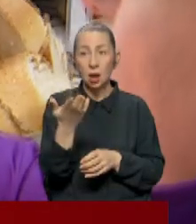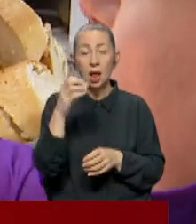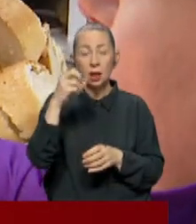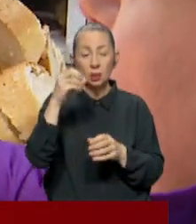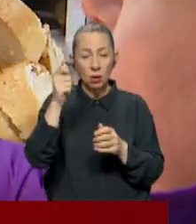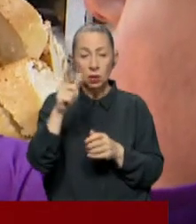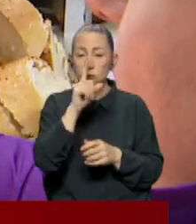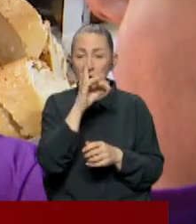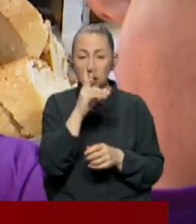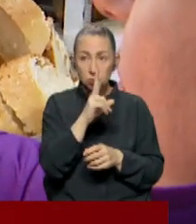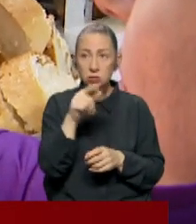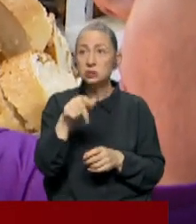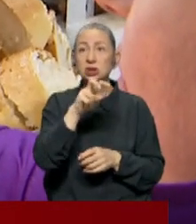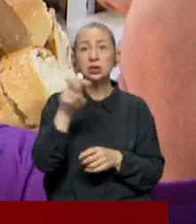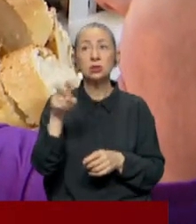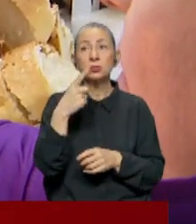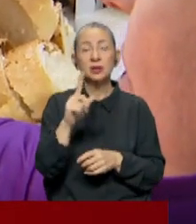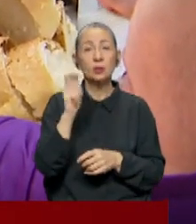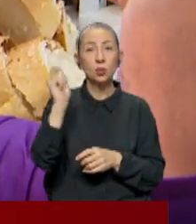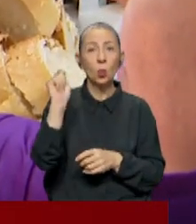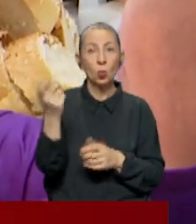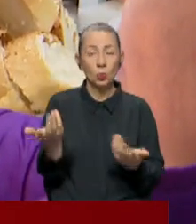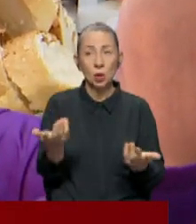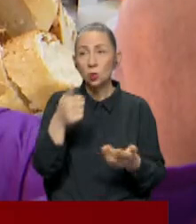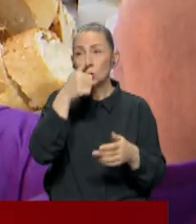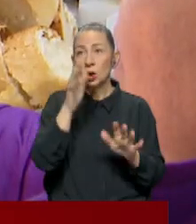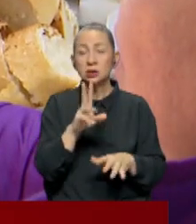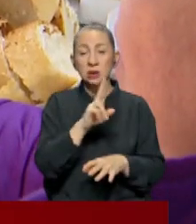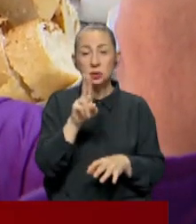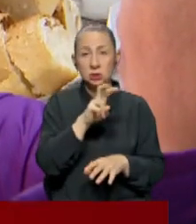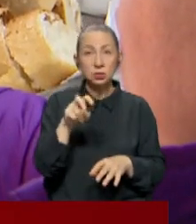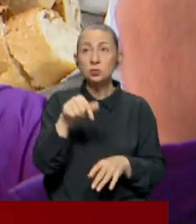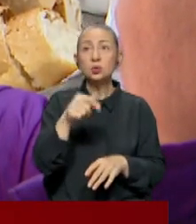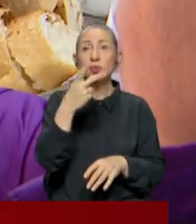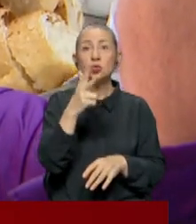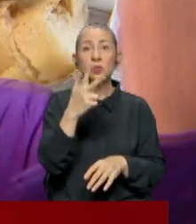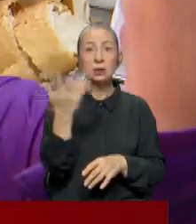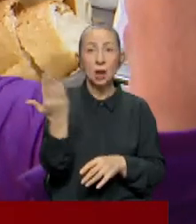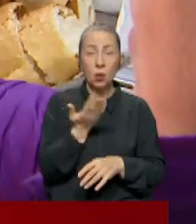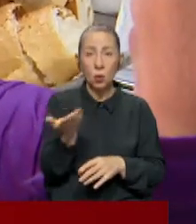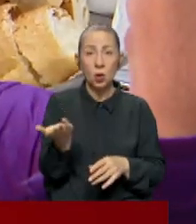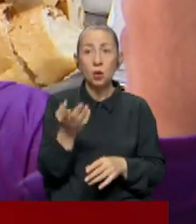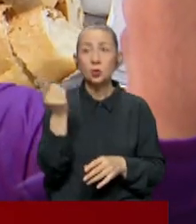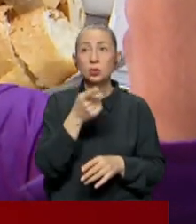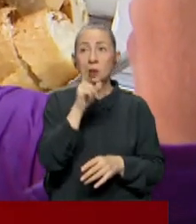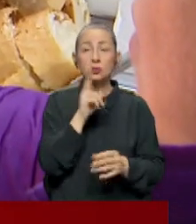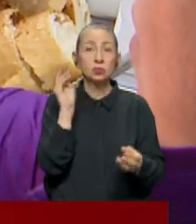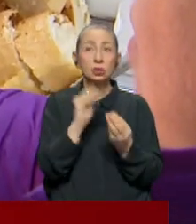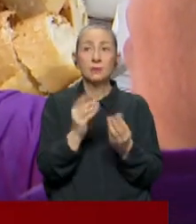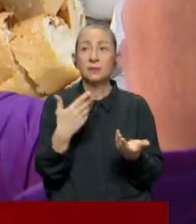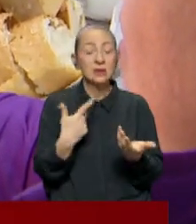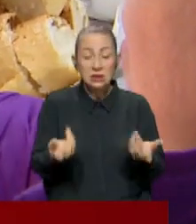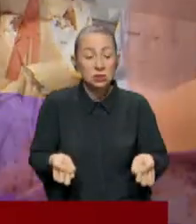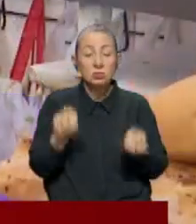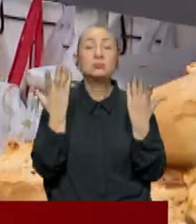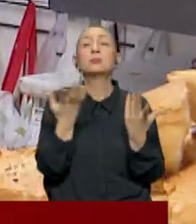ödüyordum 150-200 lira. Şu anda elektrik parası 800-1 lira aşağı gelmiyor. Doğalgaz 700-800 ödüyordum, şu an doğalgaz 3 milyar geliyor. %200 zam. Nasıl